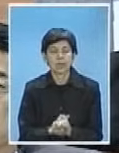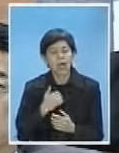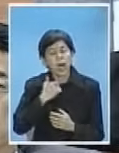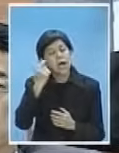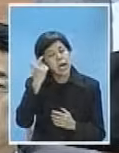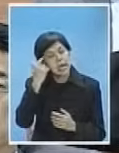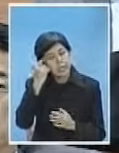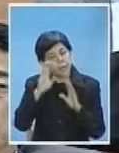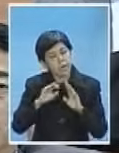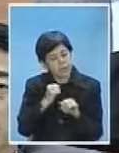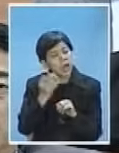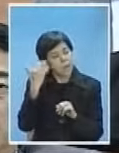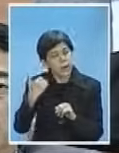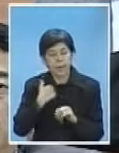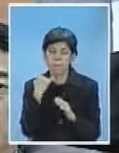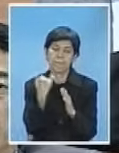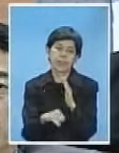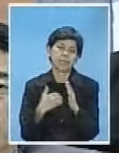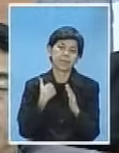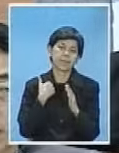าใจสถานการณ์ในขณะนั้นผิด